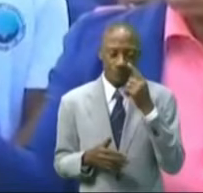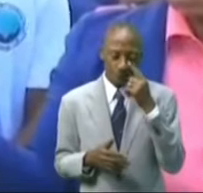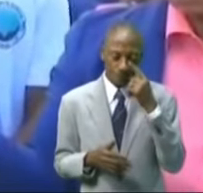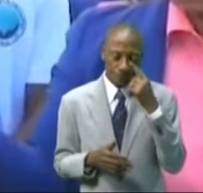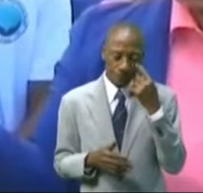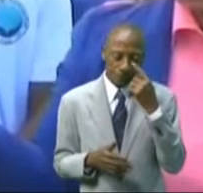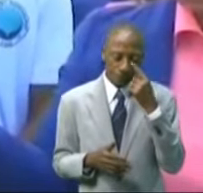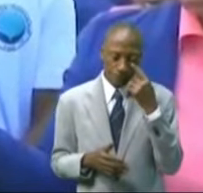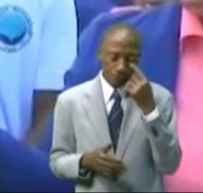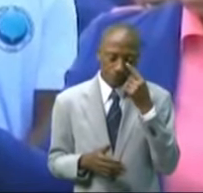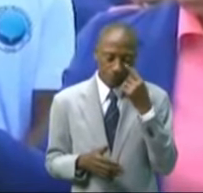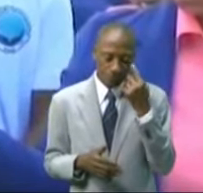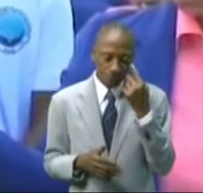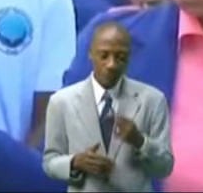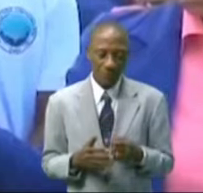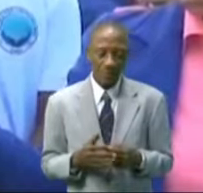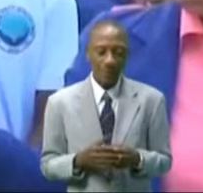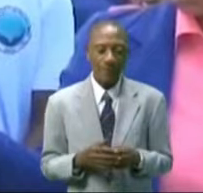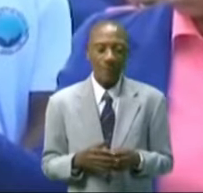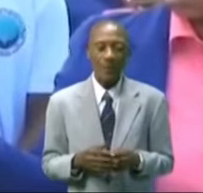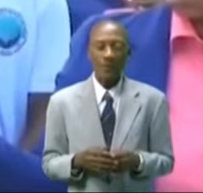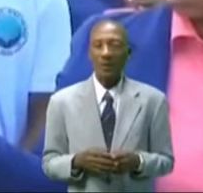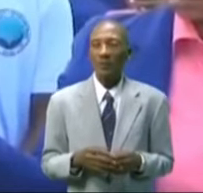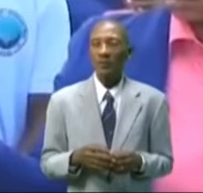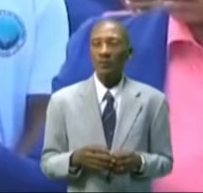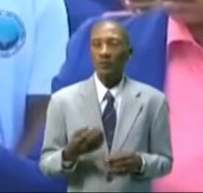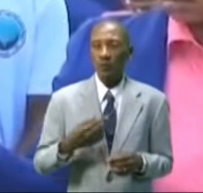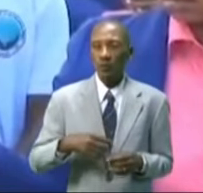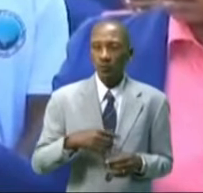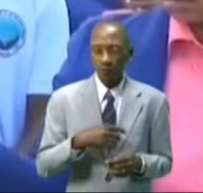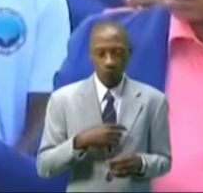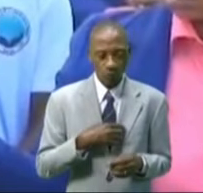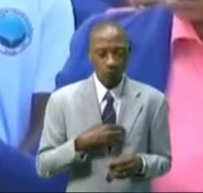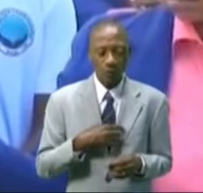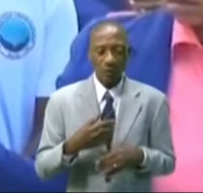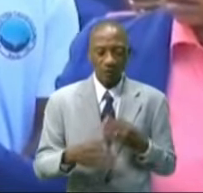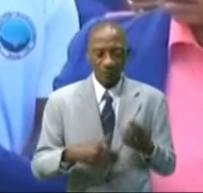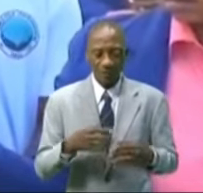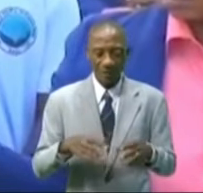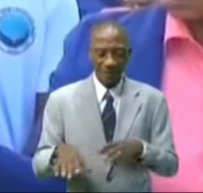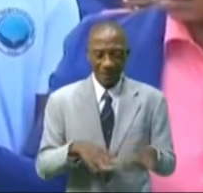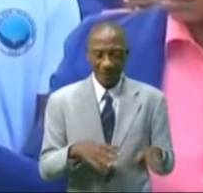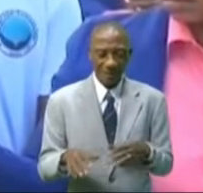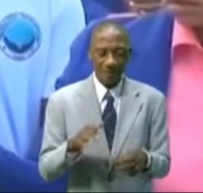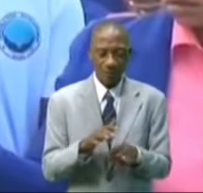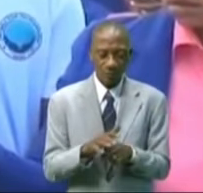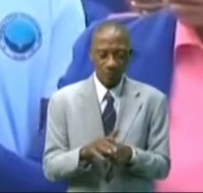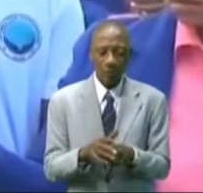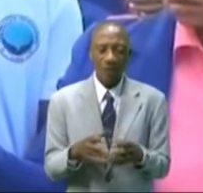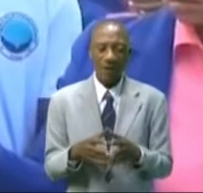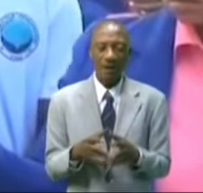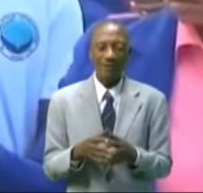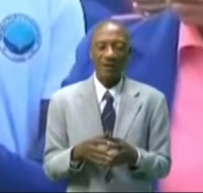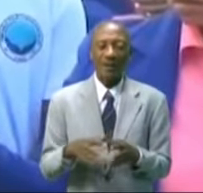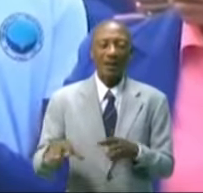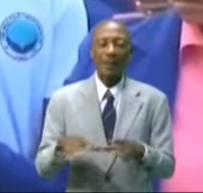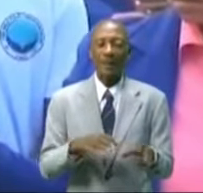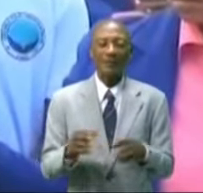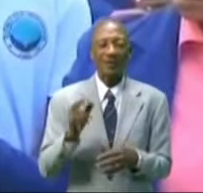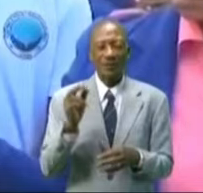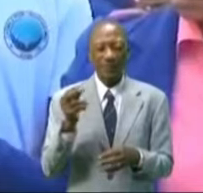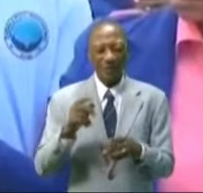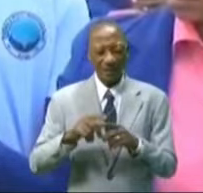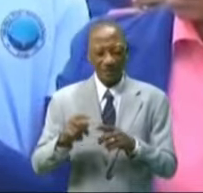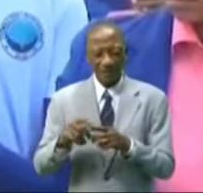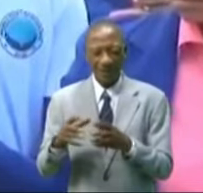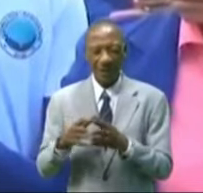systématiquement dégradé suite aux activités liées à l'exploitation minière, notamment la perte des milliers d'hectares d'arbres, les